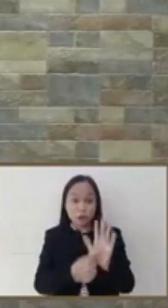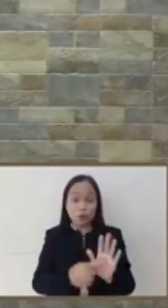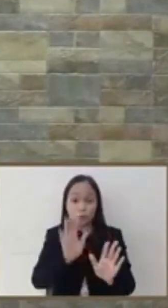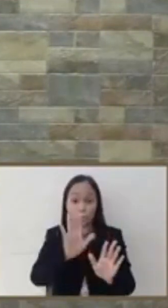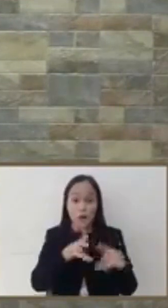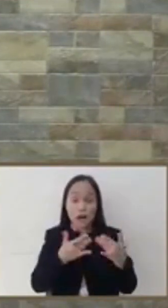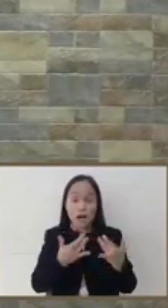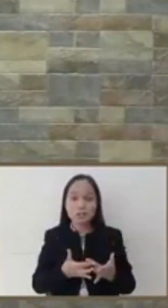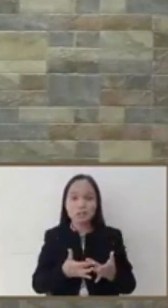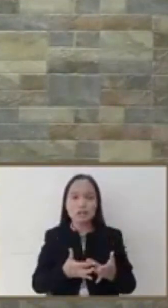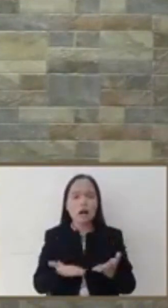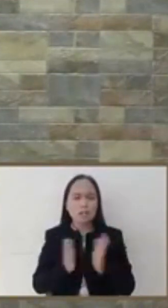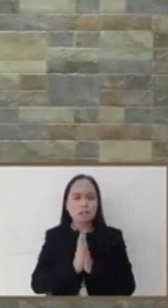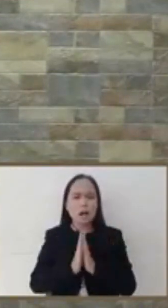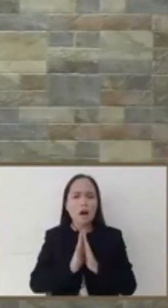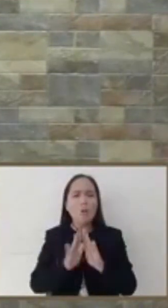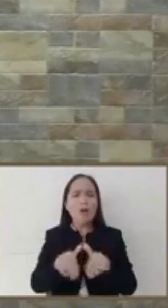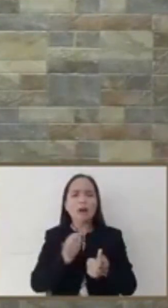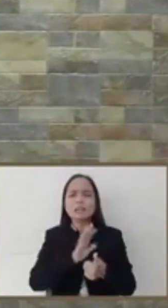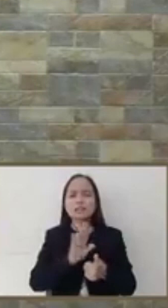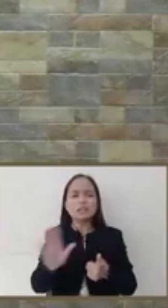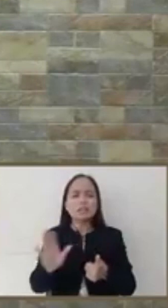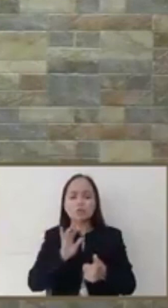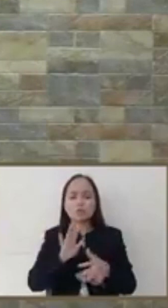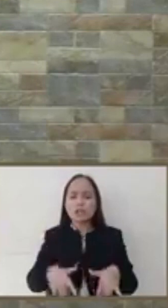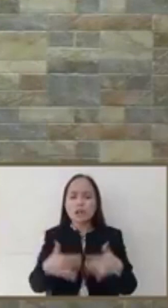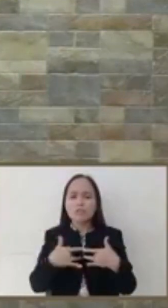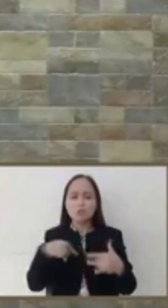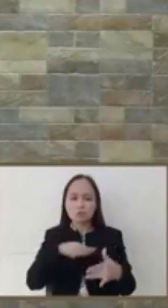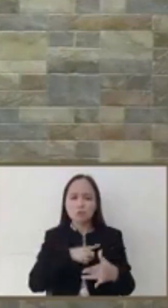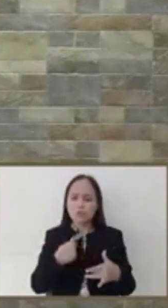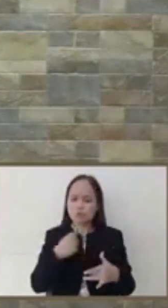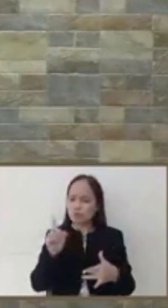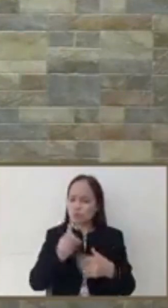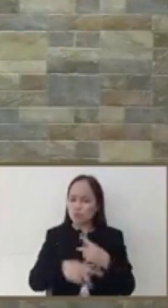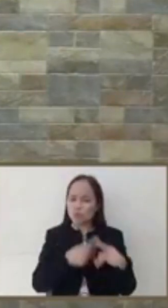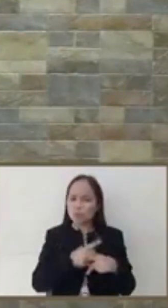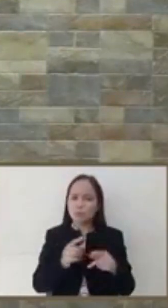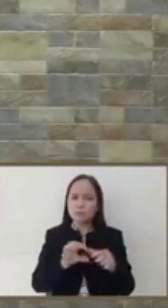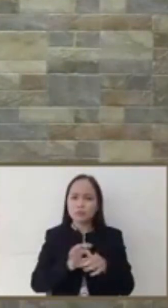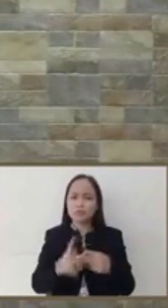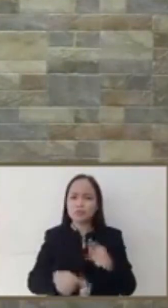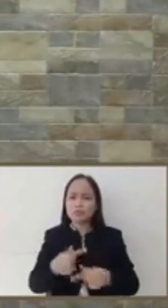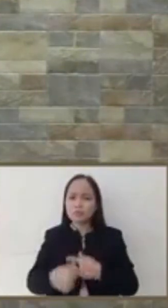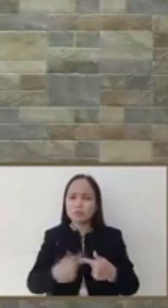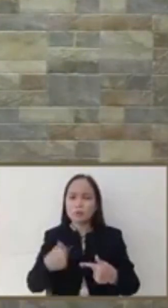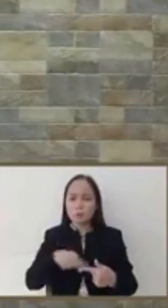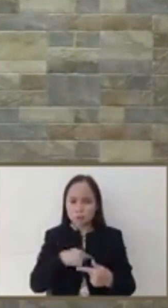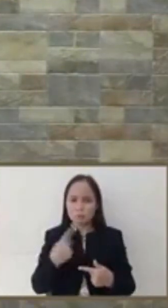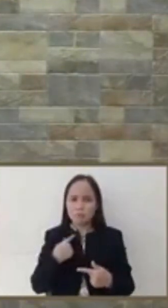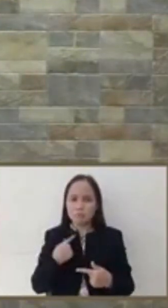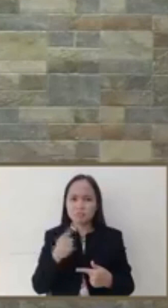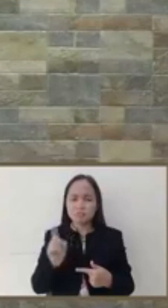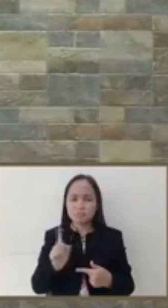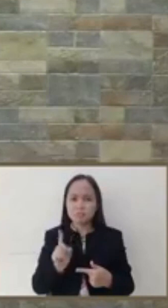buhay kaya meron po tayo? At anong klaseng generation meron? Anong mga bagay ang makikita sa atin, nagsusunod na henerasyon sa